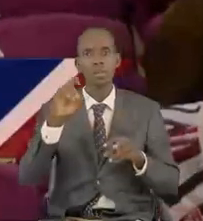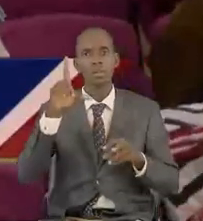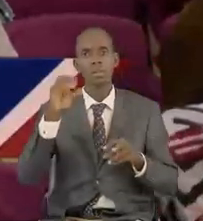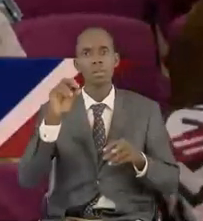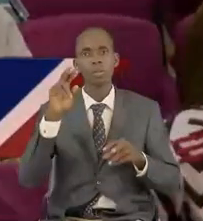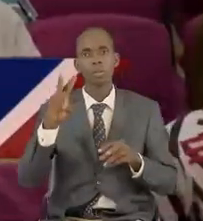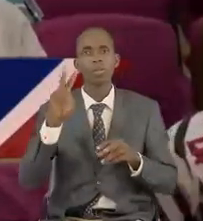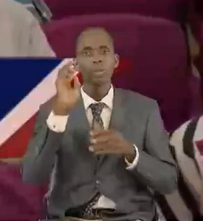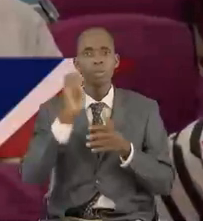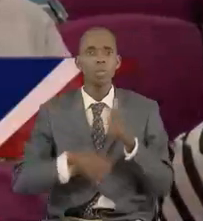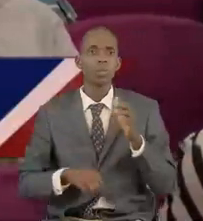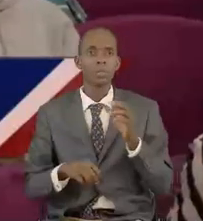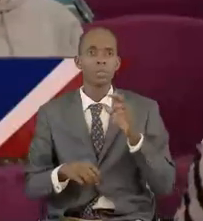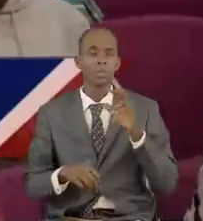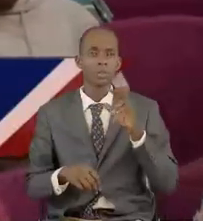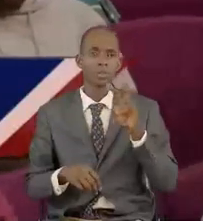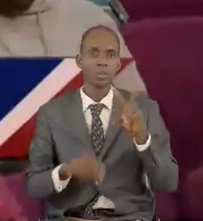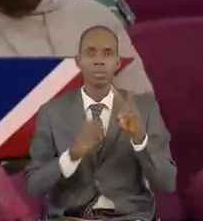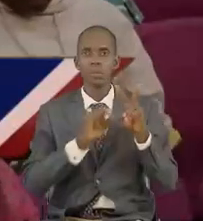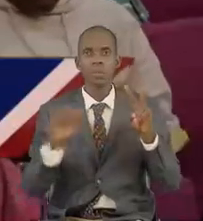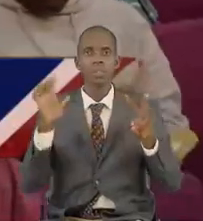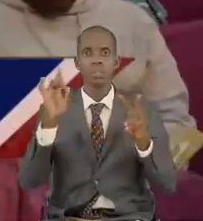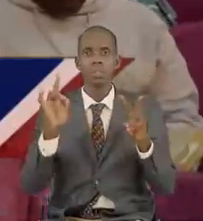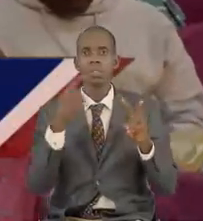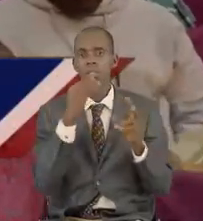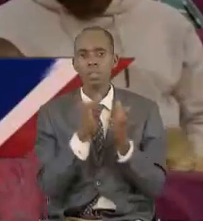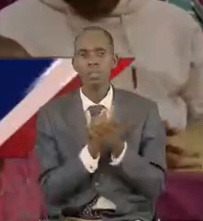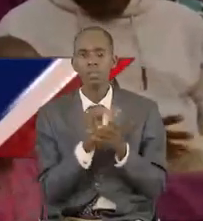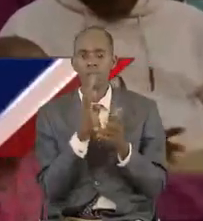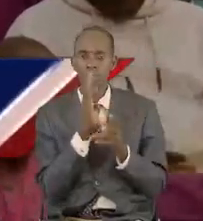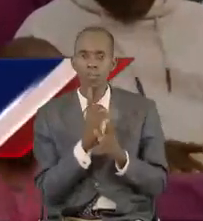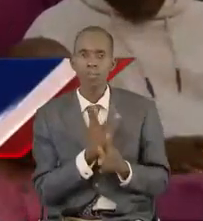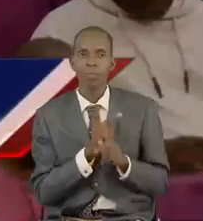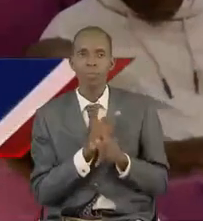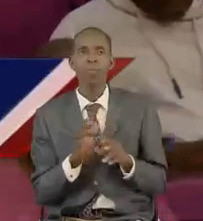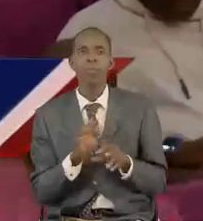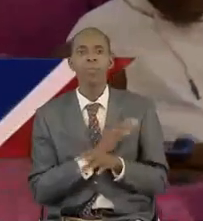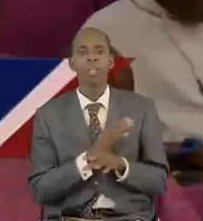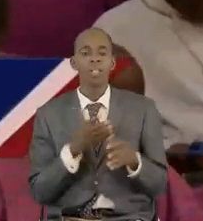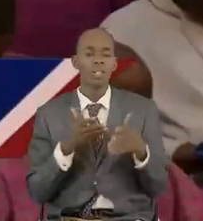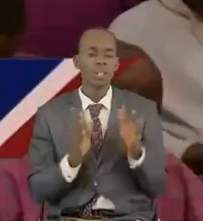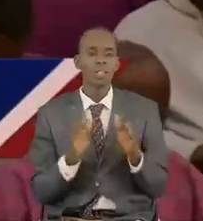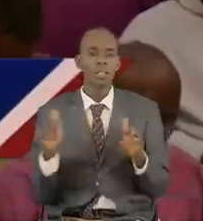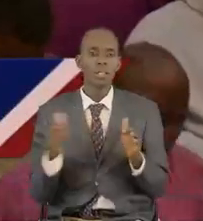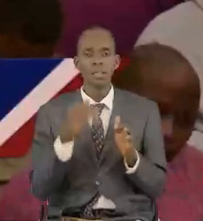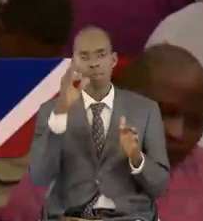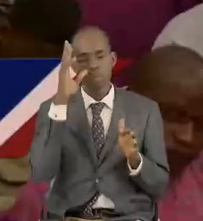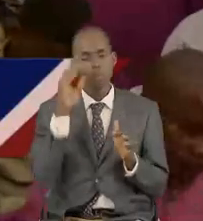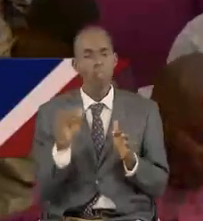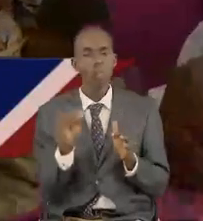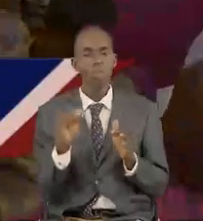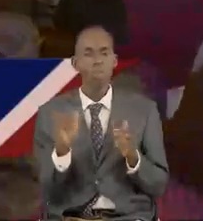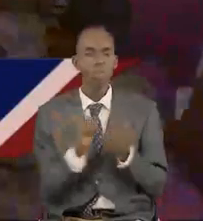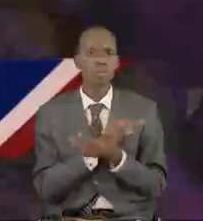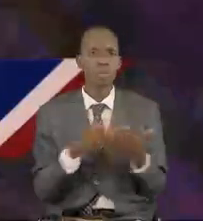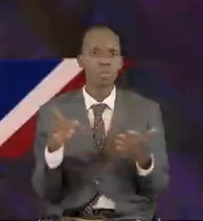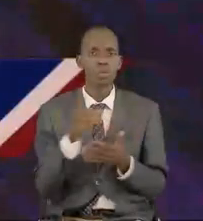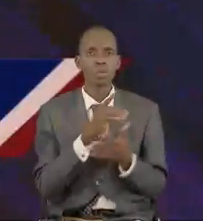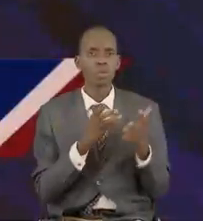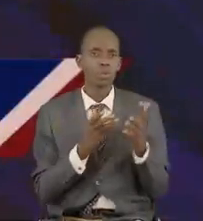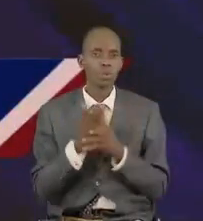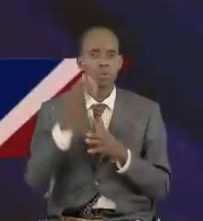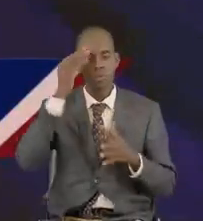Colossiens chapitre 2 verset 8 prenez garde que personne ne fasse